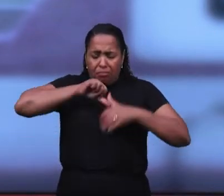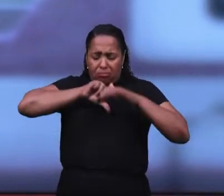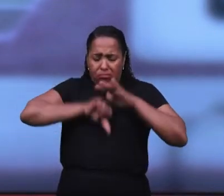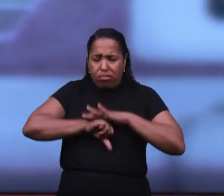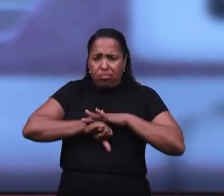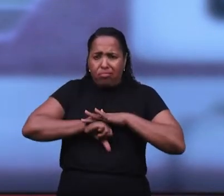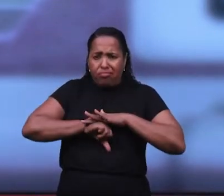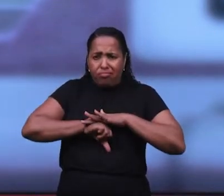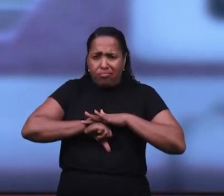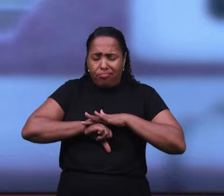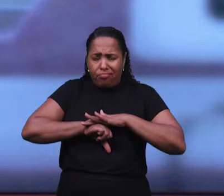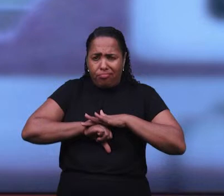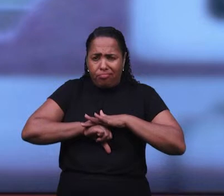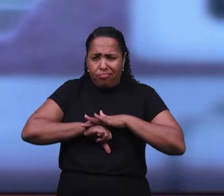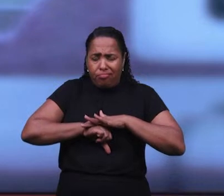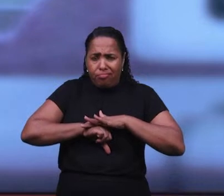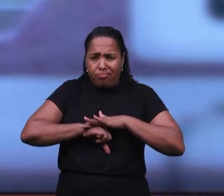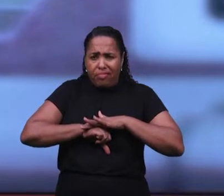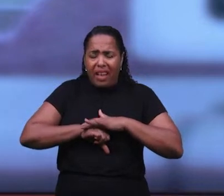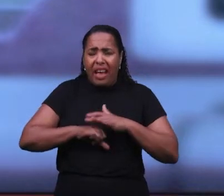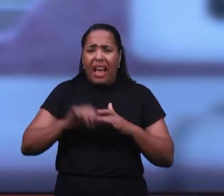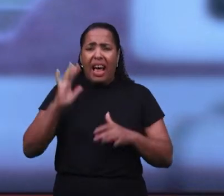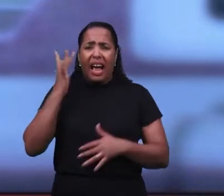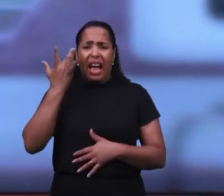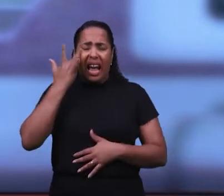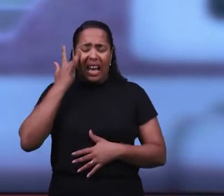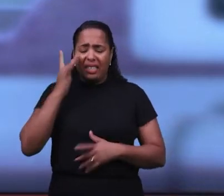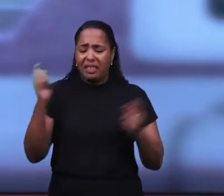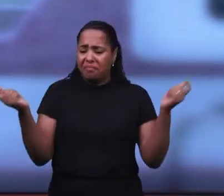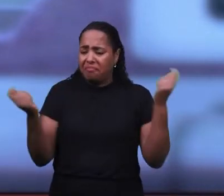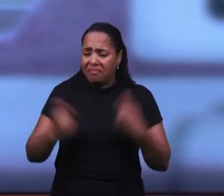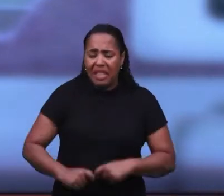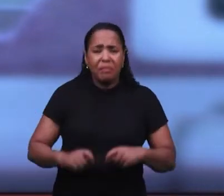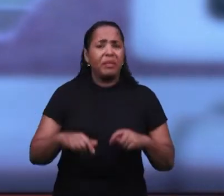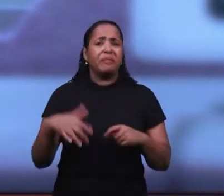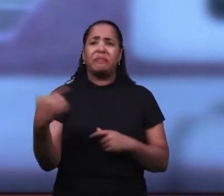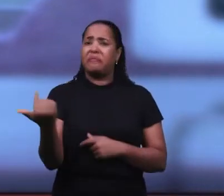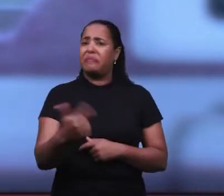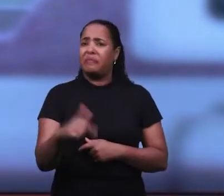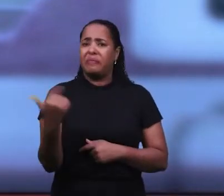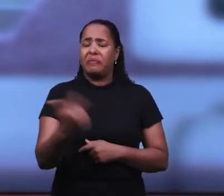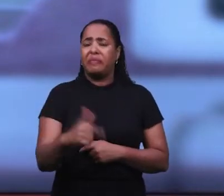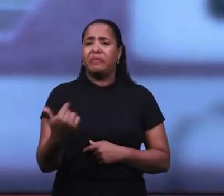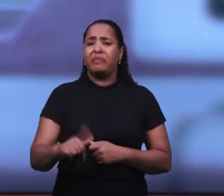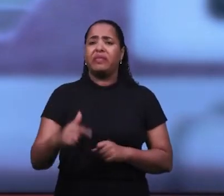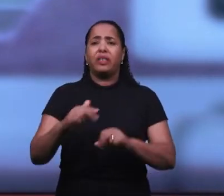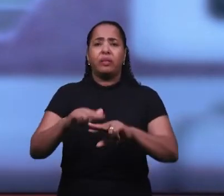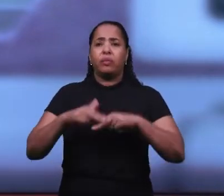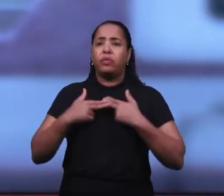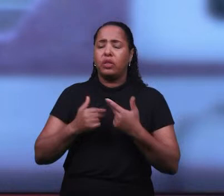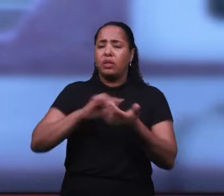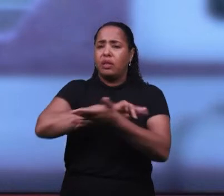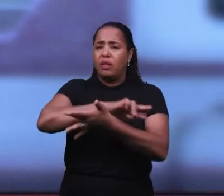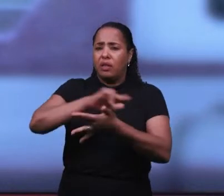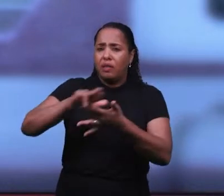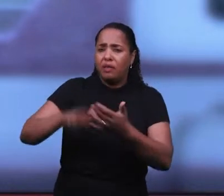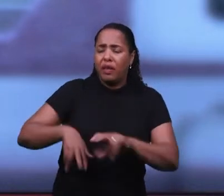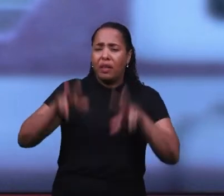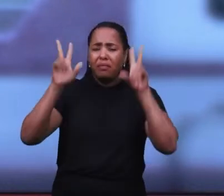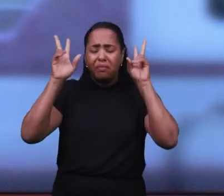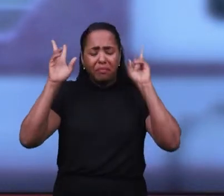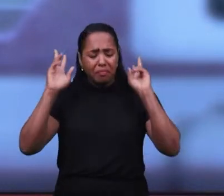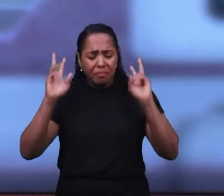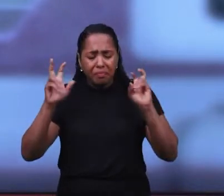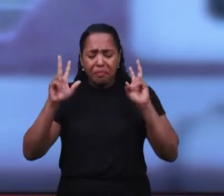sentiments de baisse, haute estime, qui se considèrent incapables de réaliser des activités parce